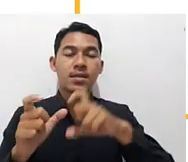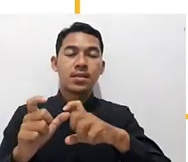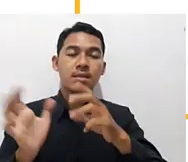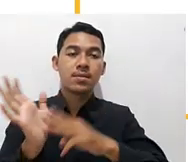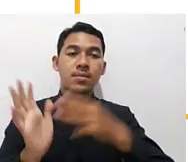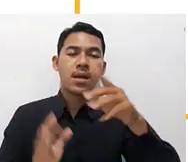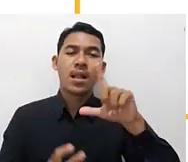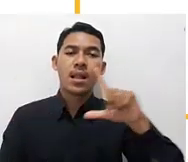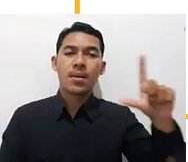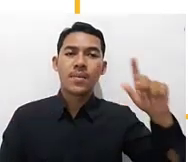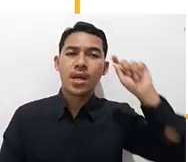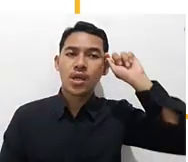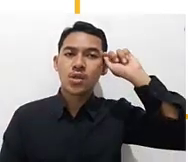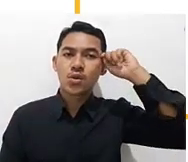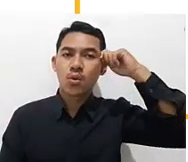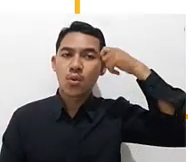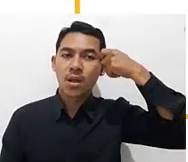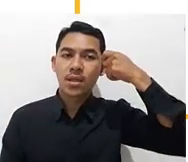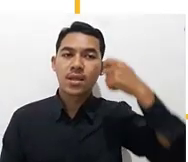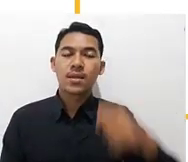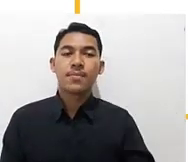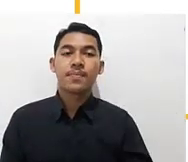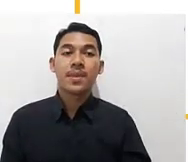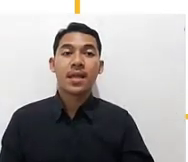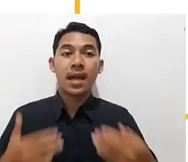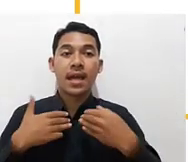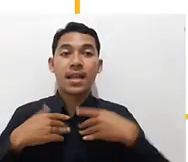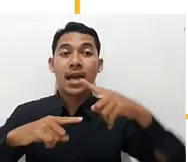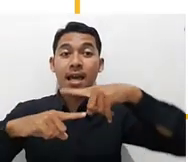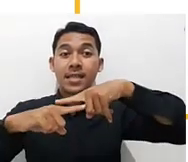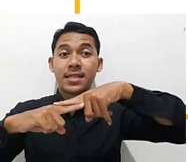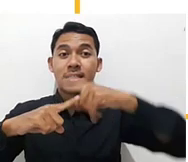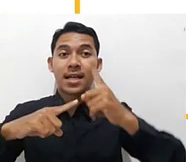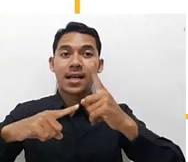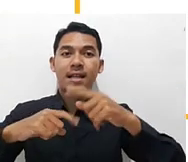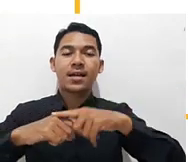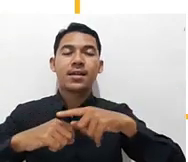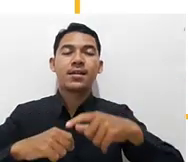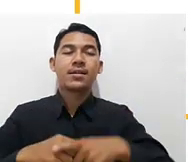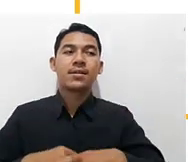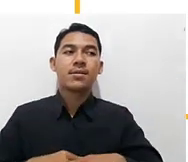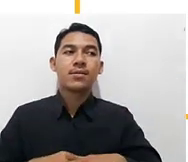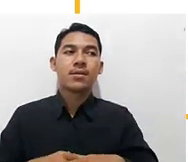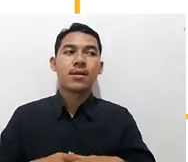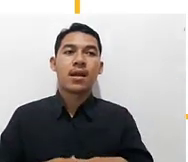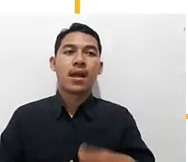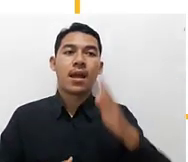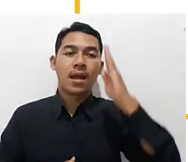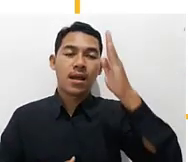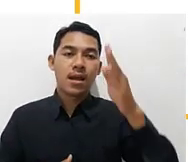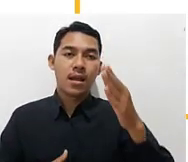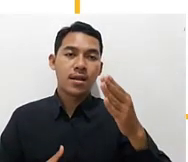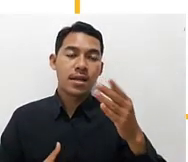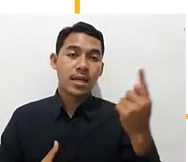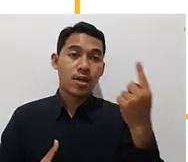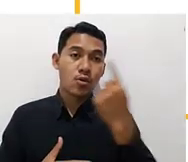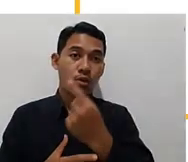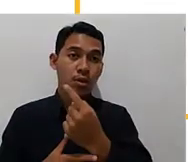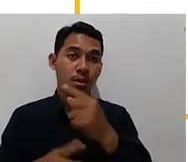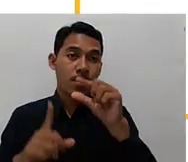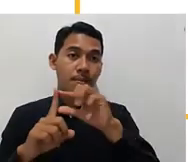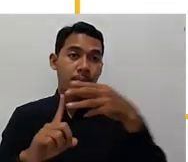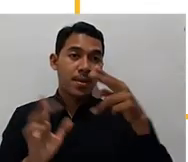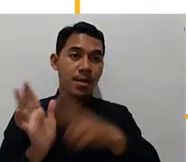Di sini dia ada toggle-nya, misalnya ada apa ya, saklarnya gitu ya. Dia ada saklarnya, dan saklar ini juga bakal turut mempengaruhi masing-masing